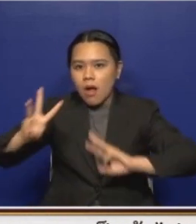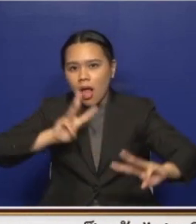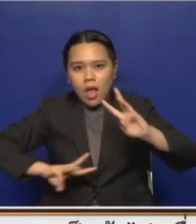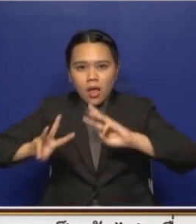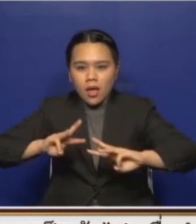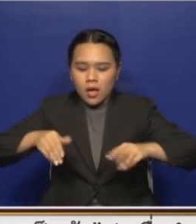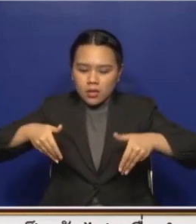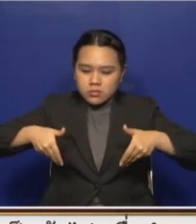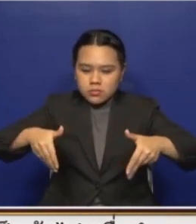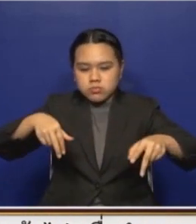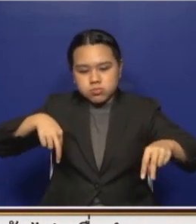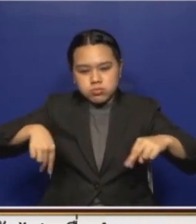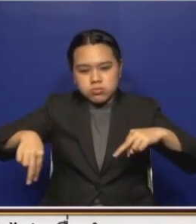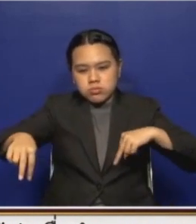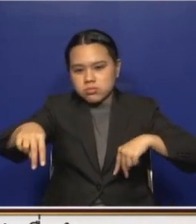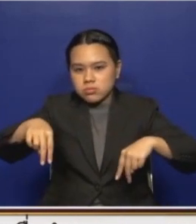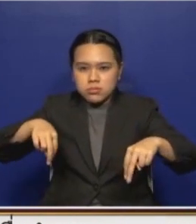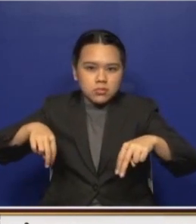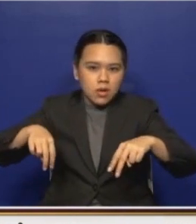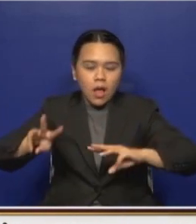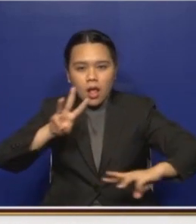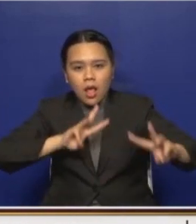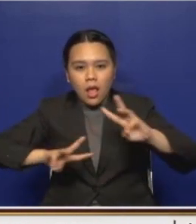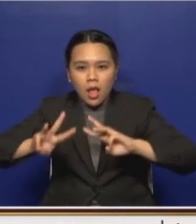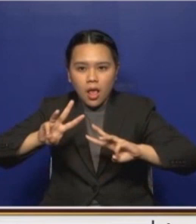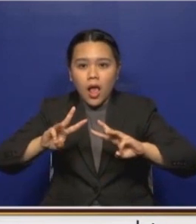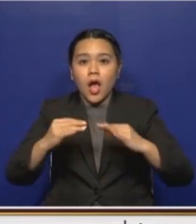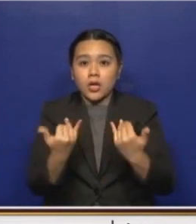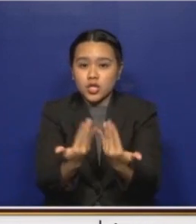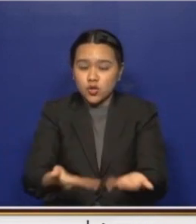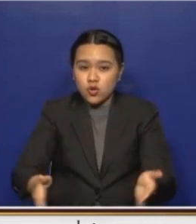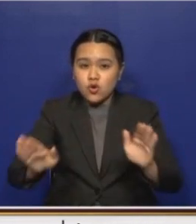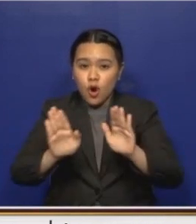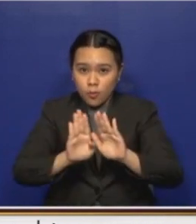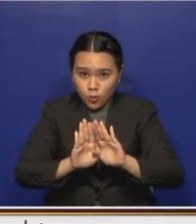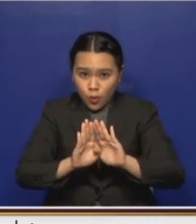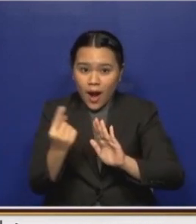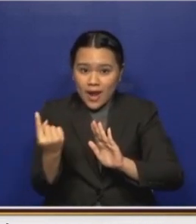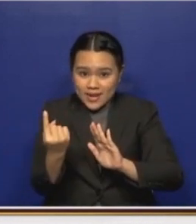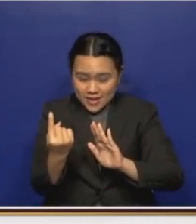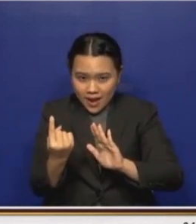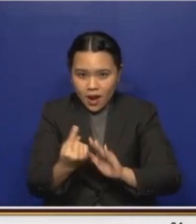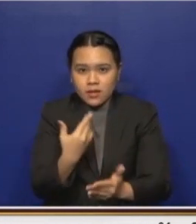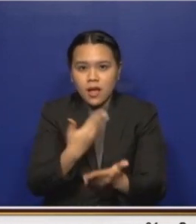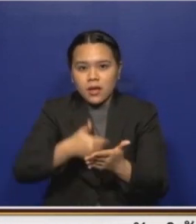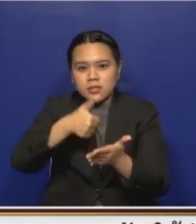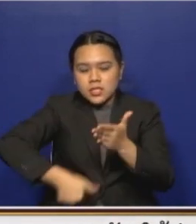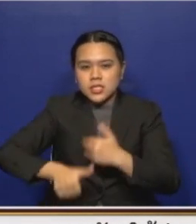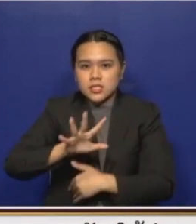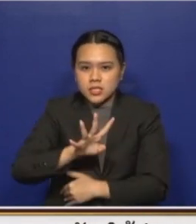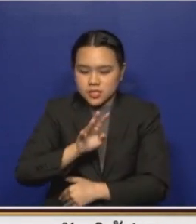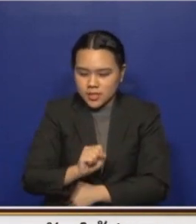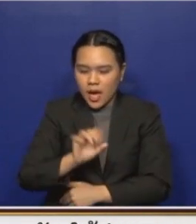ราอยู่กันได้เลยครับถ้าท่านบริหารงานเหมือนปกติท่านยังตัดสินใจซื้อโน่นซื้อนี่อ้